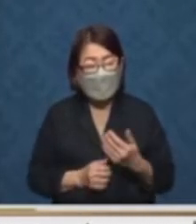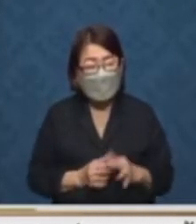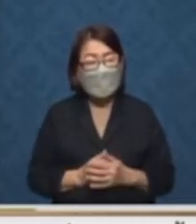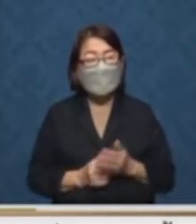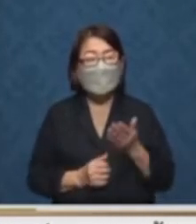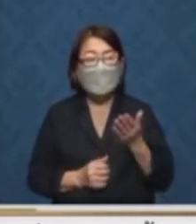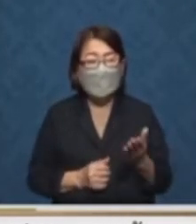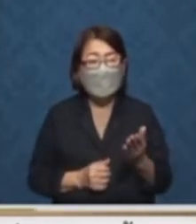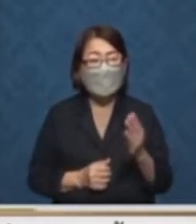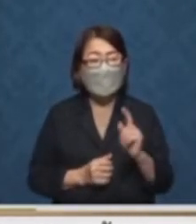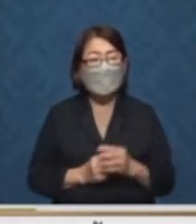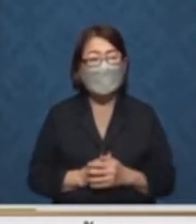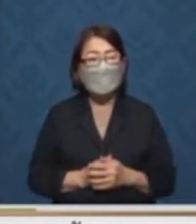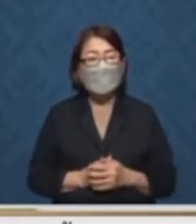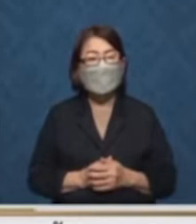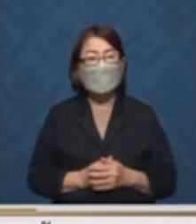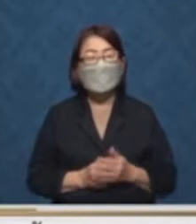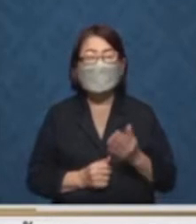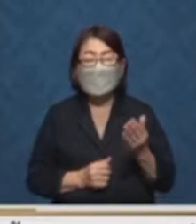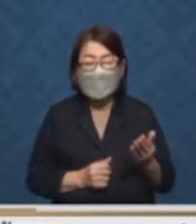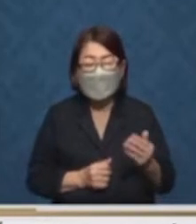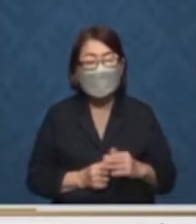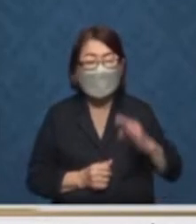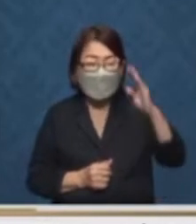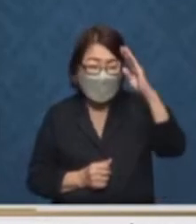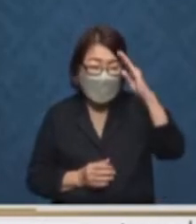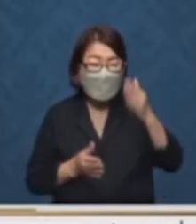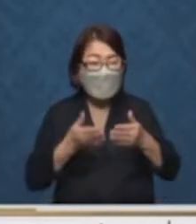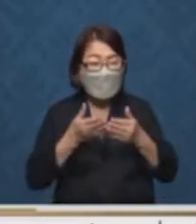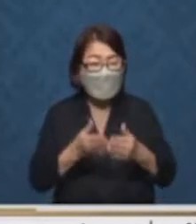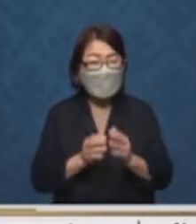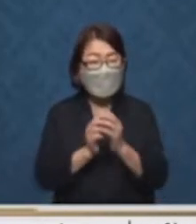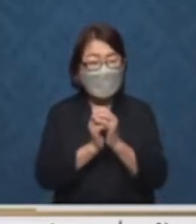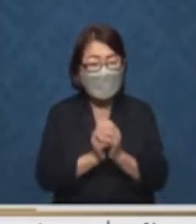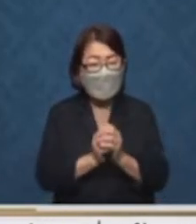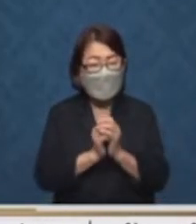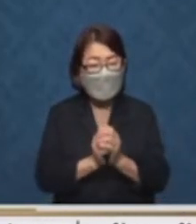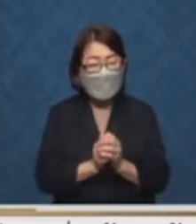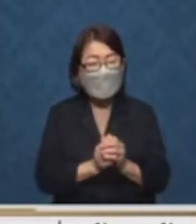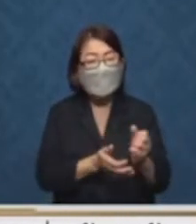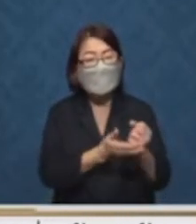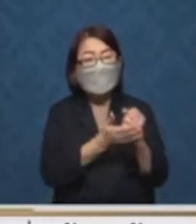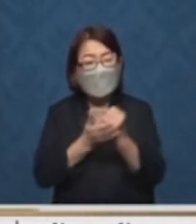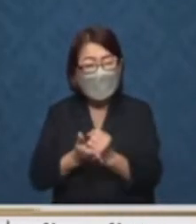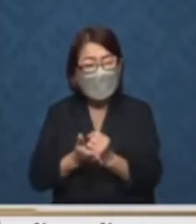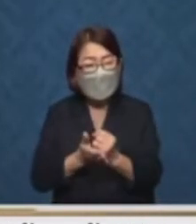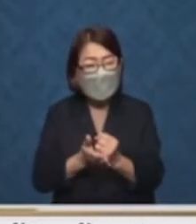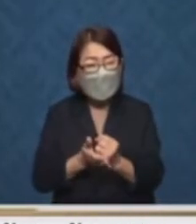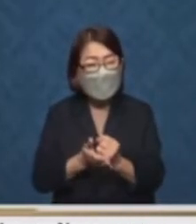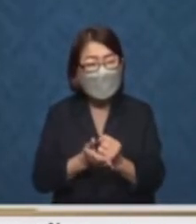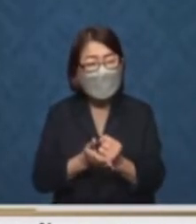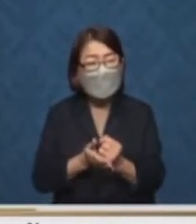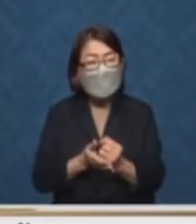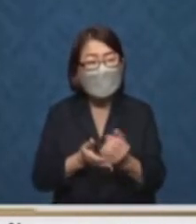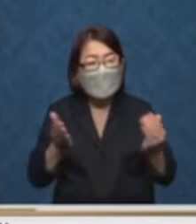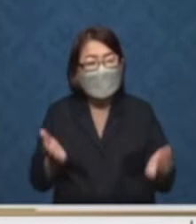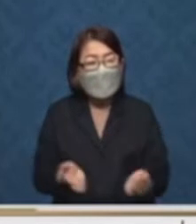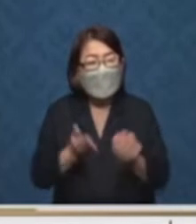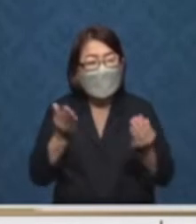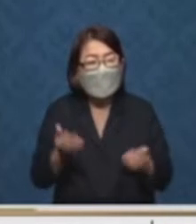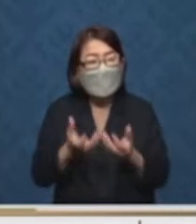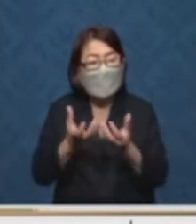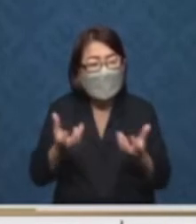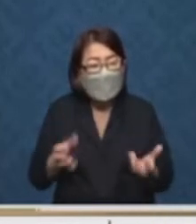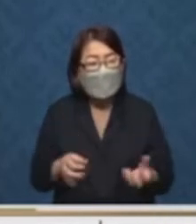ครับขอให้กองทัพเรือจีนเนี่ยช่วยอนุเคราะห์อาวุธให้หน่อยเพราะว่าเงิน